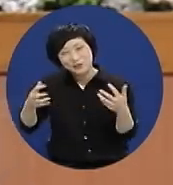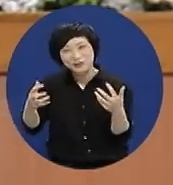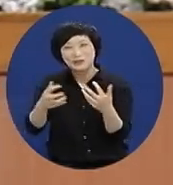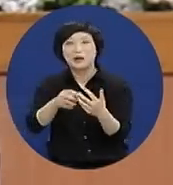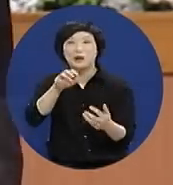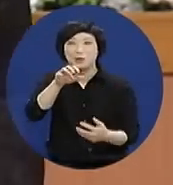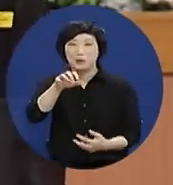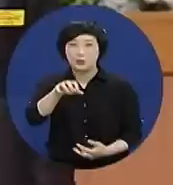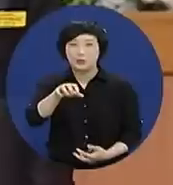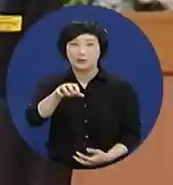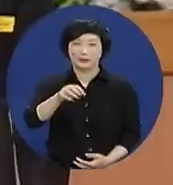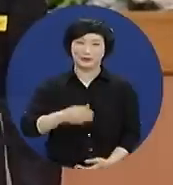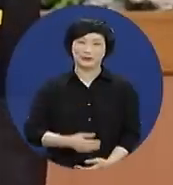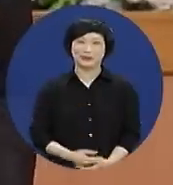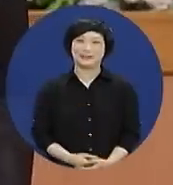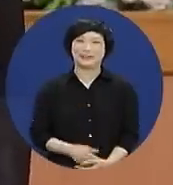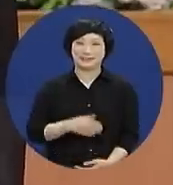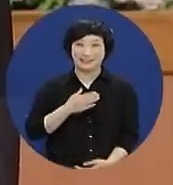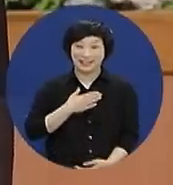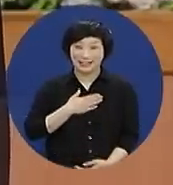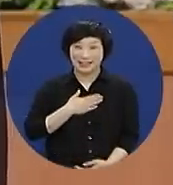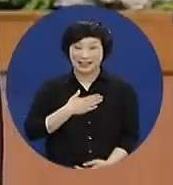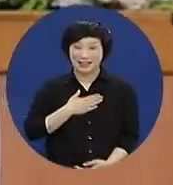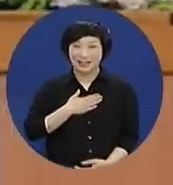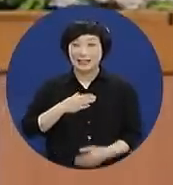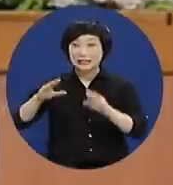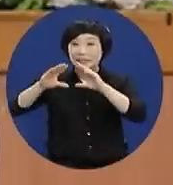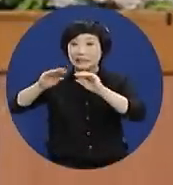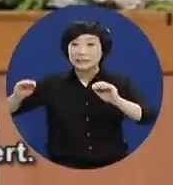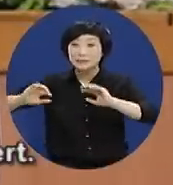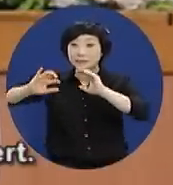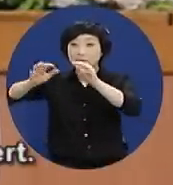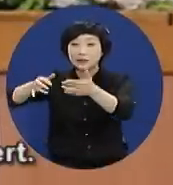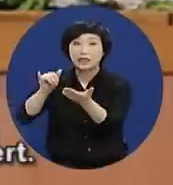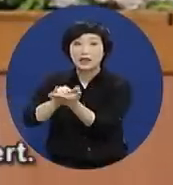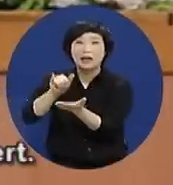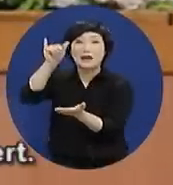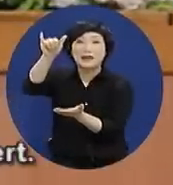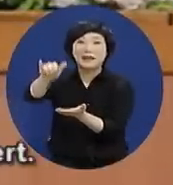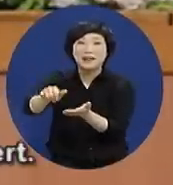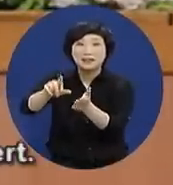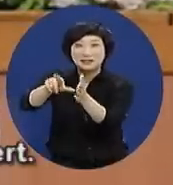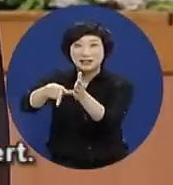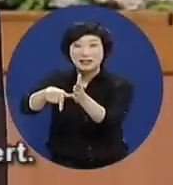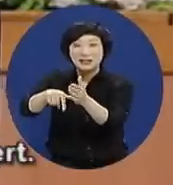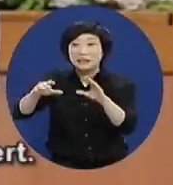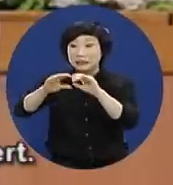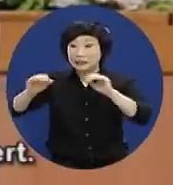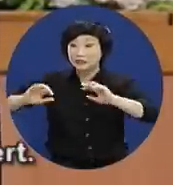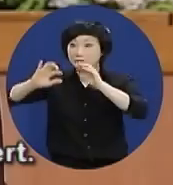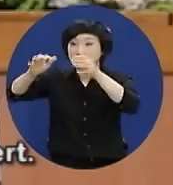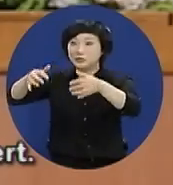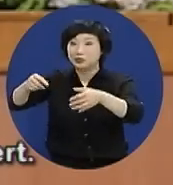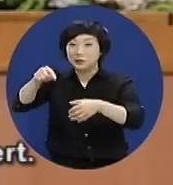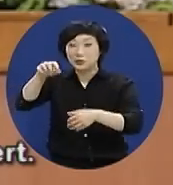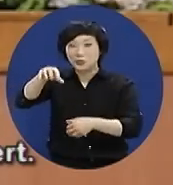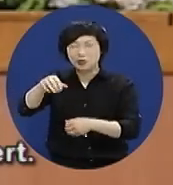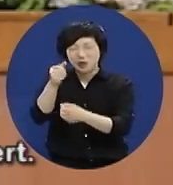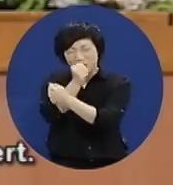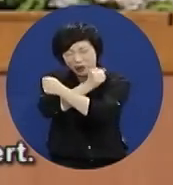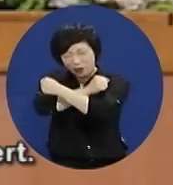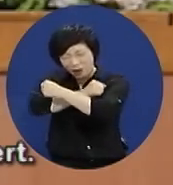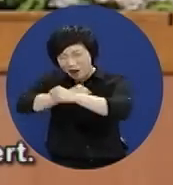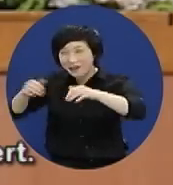か私はエジプトに行ったことがありますそこはまさに